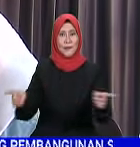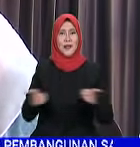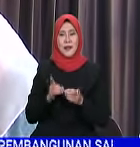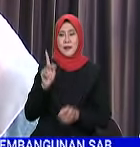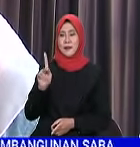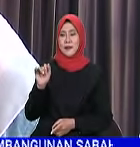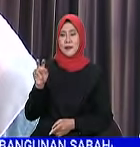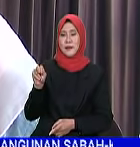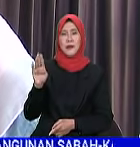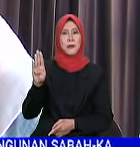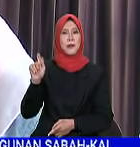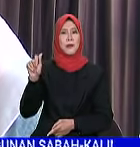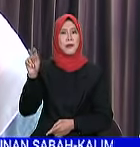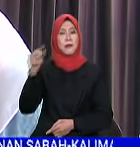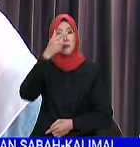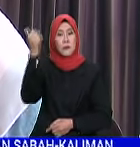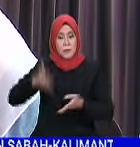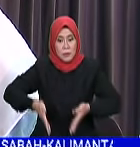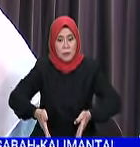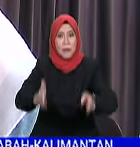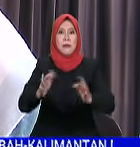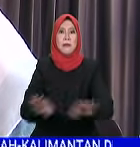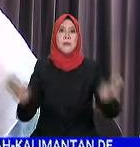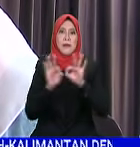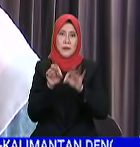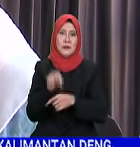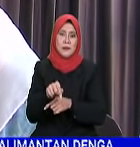Kinabatangan kerana akan menjadi laluan utama dan menjadi